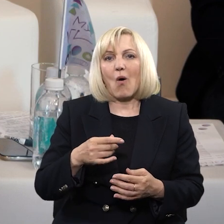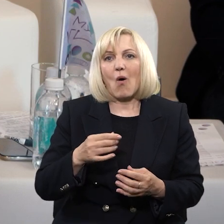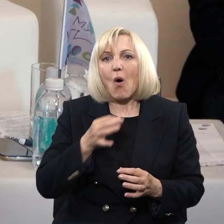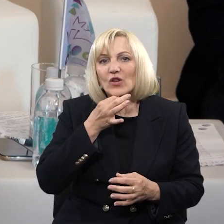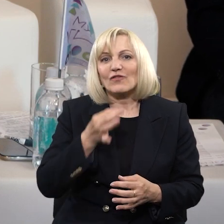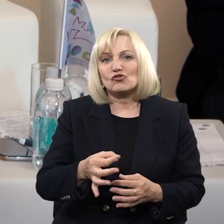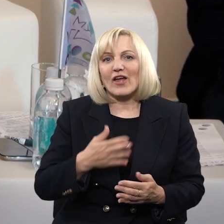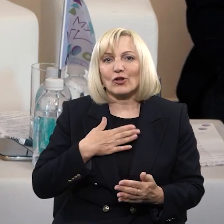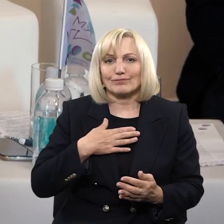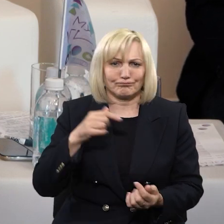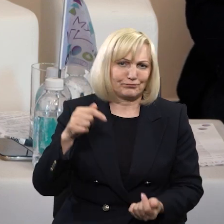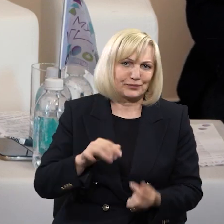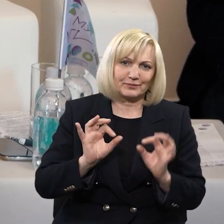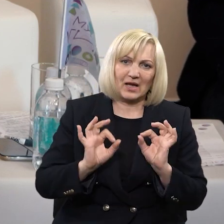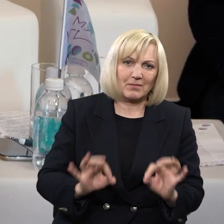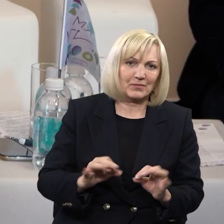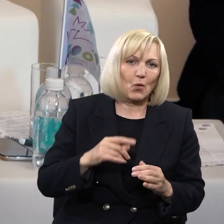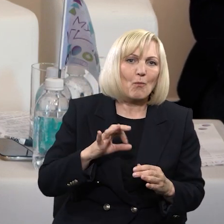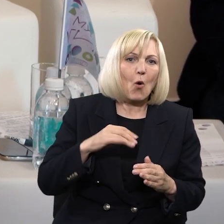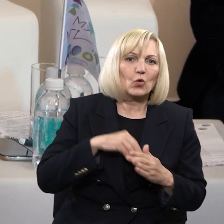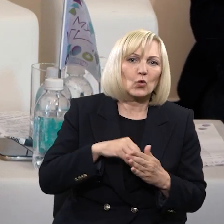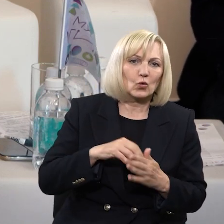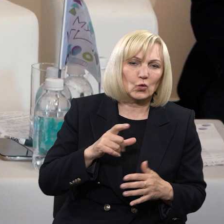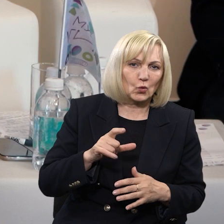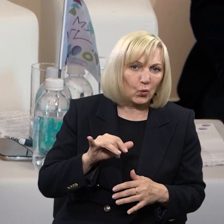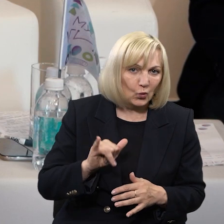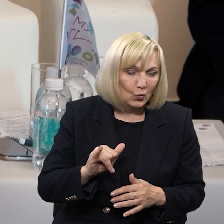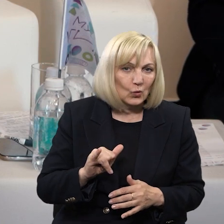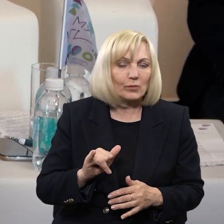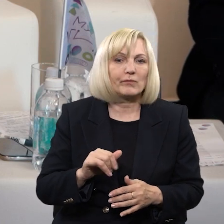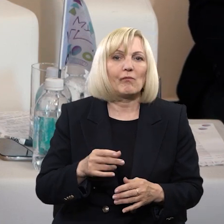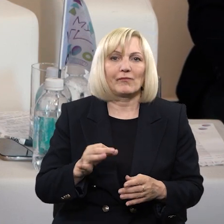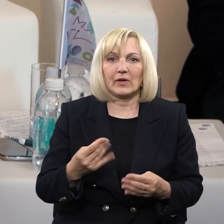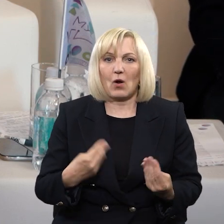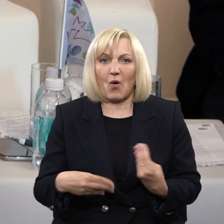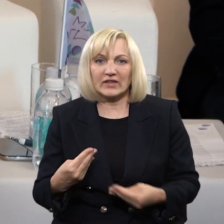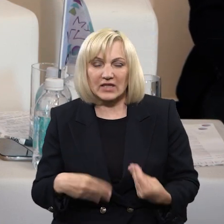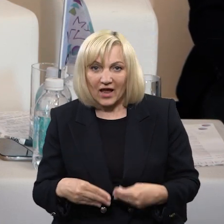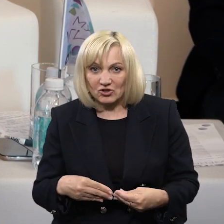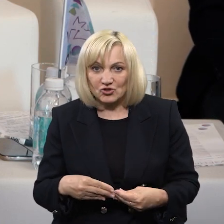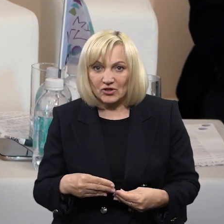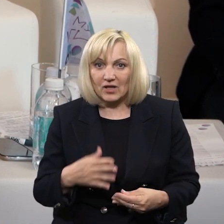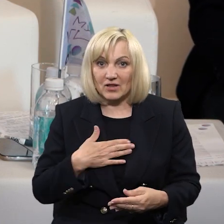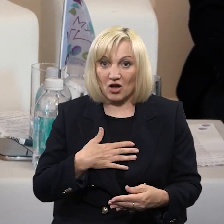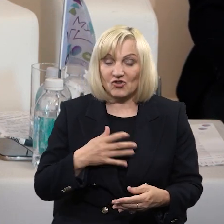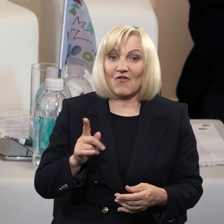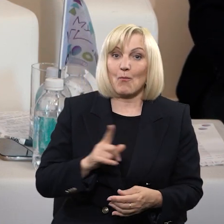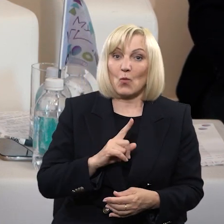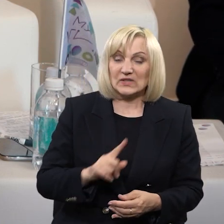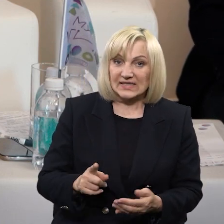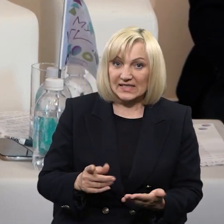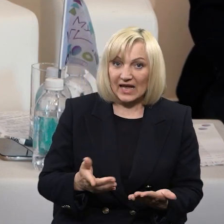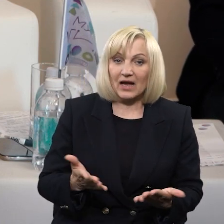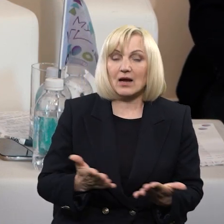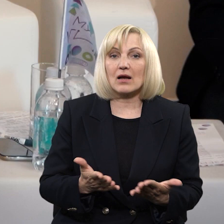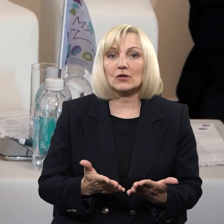духу нашего музея и по большому счету Вот это та самая одежда Да скажем так одежда нашего музея